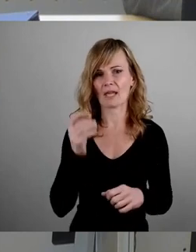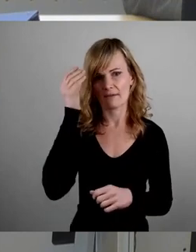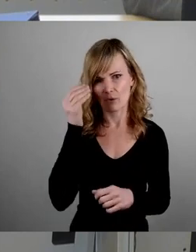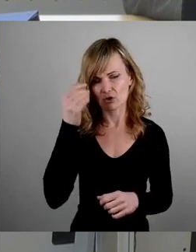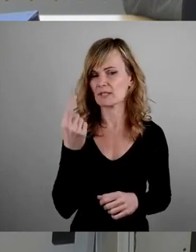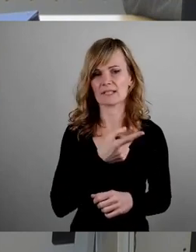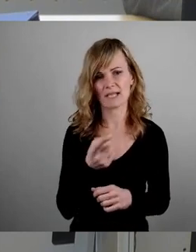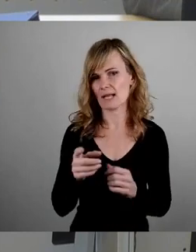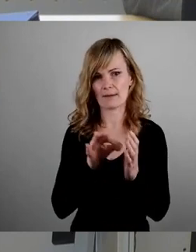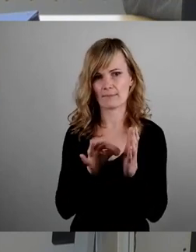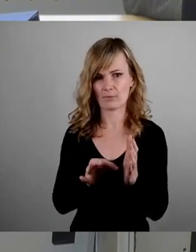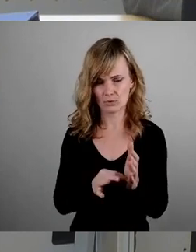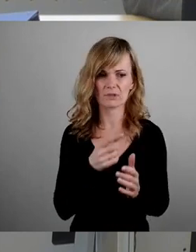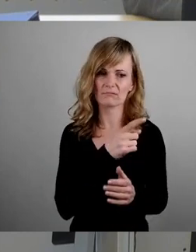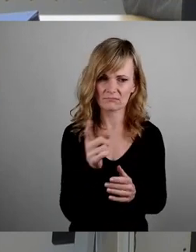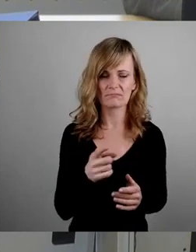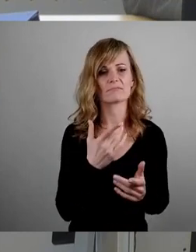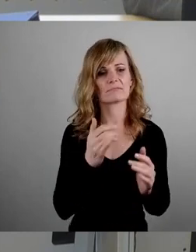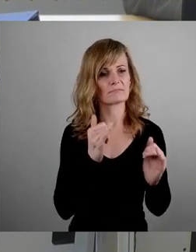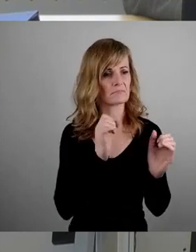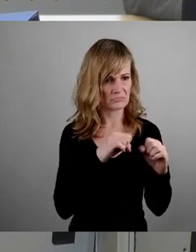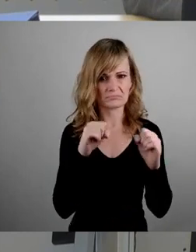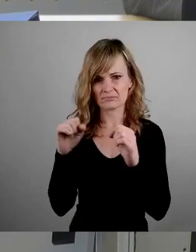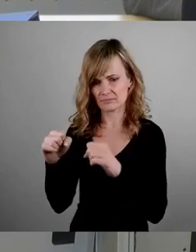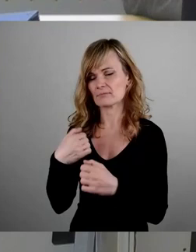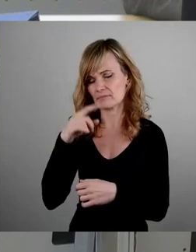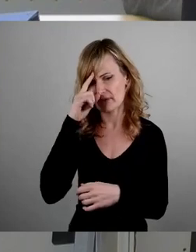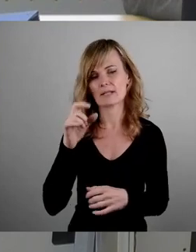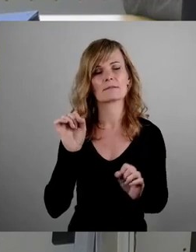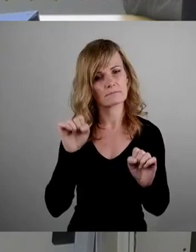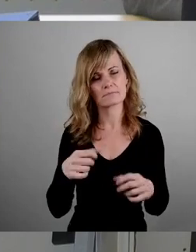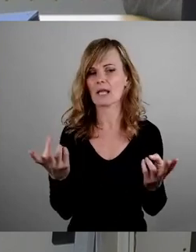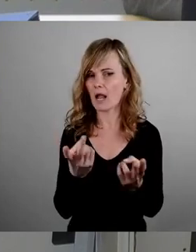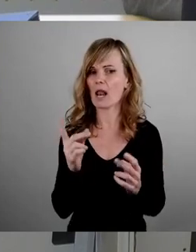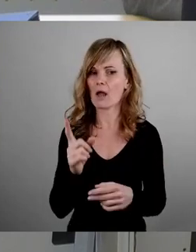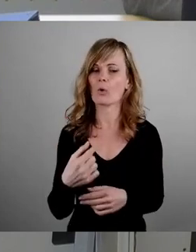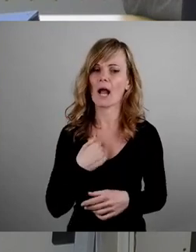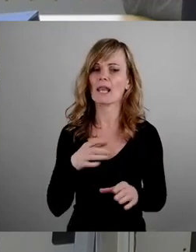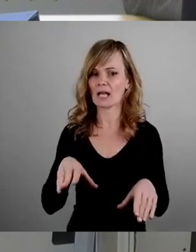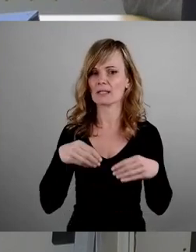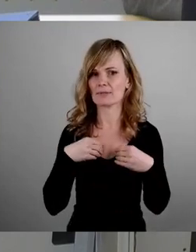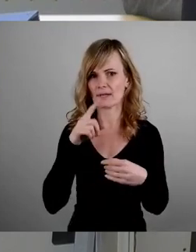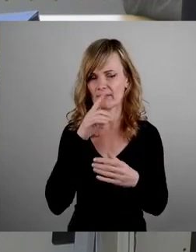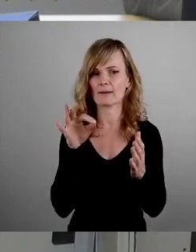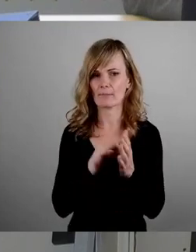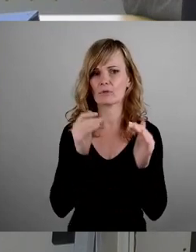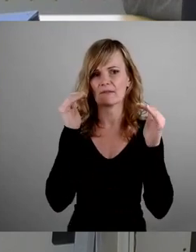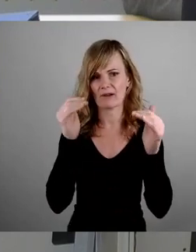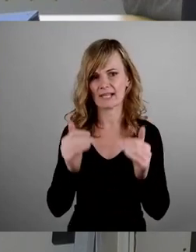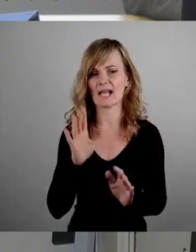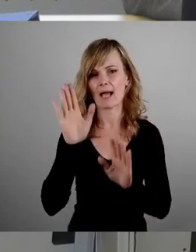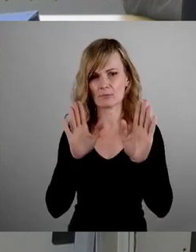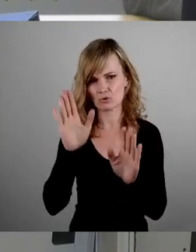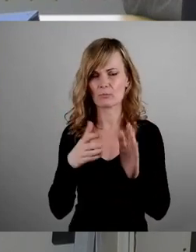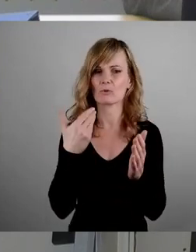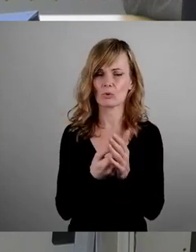Punkte davon konsensfähig sind. Ich kann gerne damit leben, wenn wir es auch in punktweise Abstimmung so machen, dass zumindest der